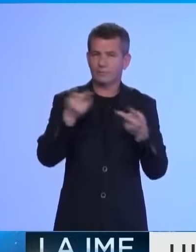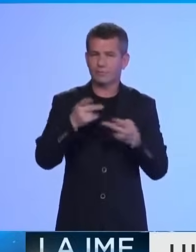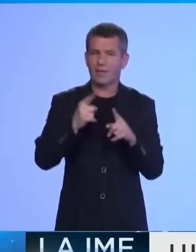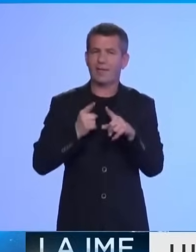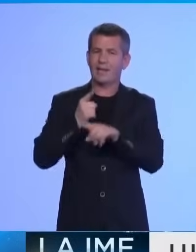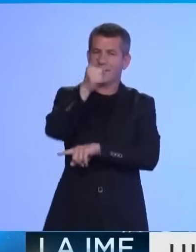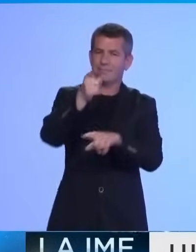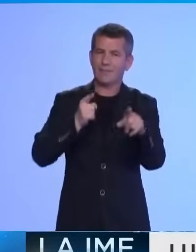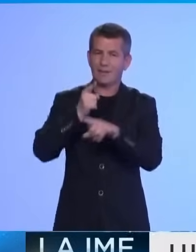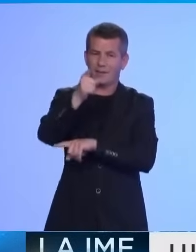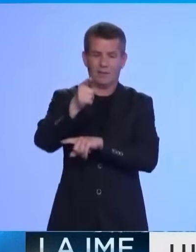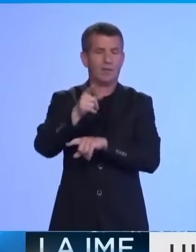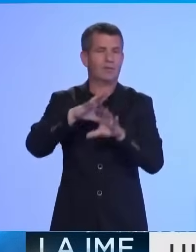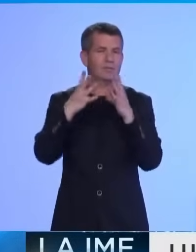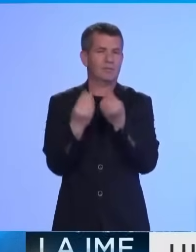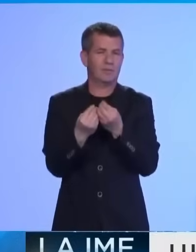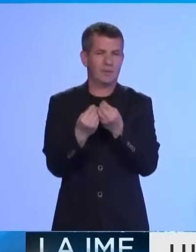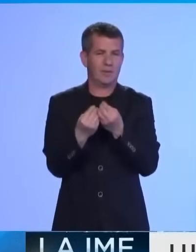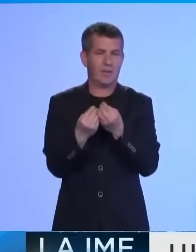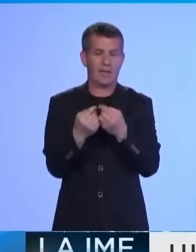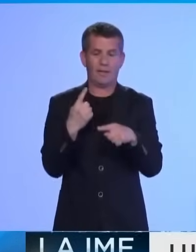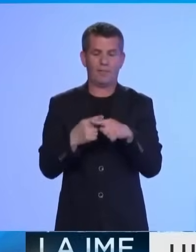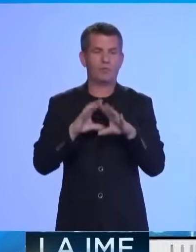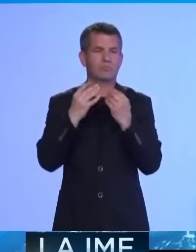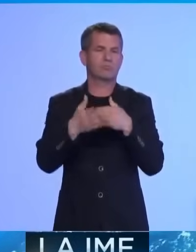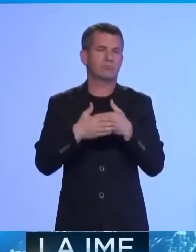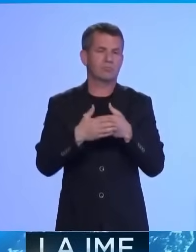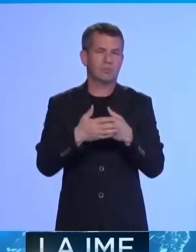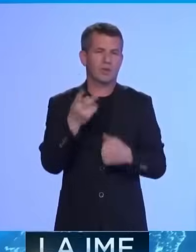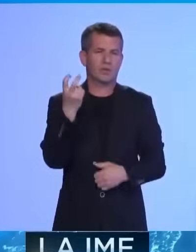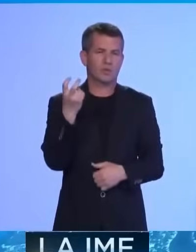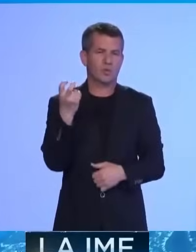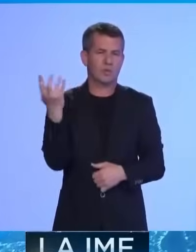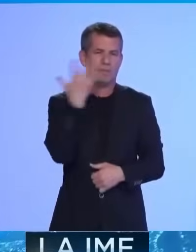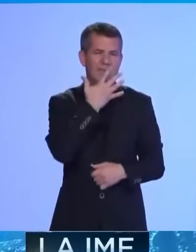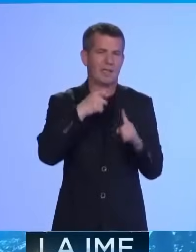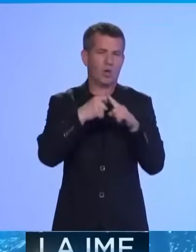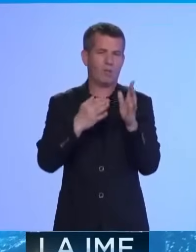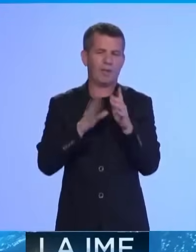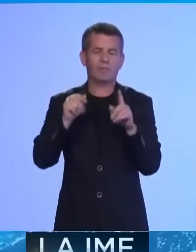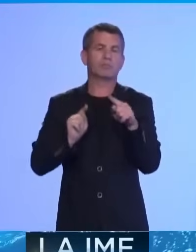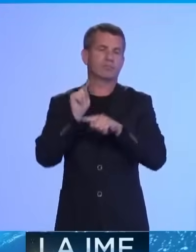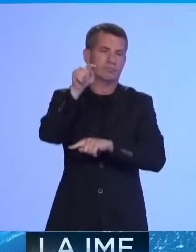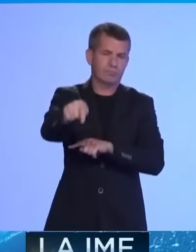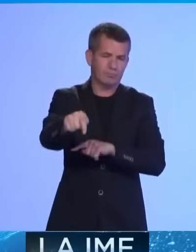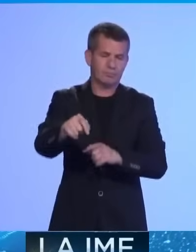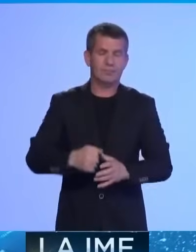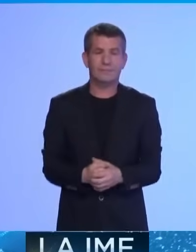raketa lundrimi me rreze të gjatë Storm Shadow, me një rreze prej më shumë se 250 kilometrash.